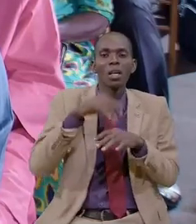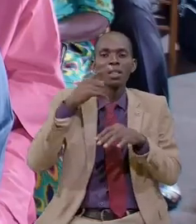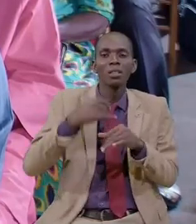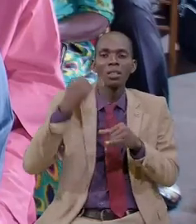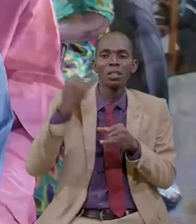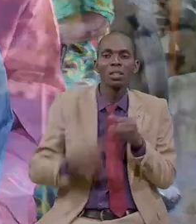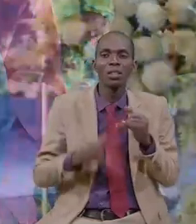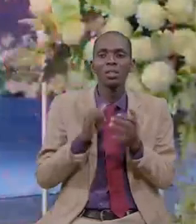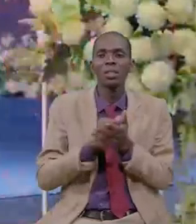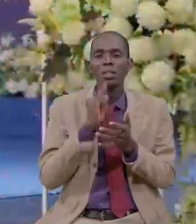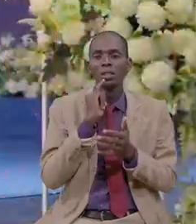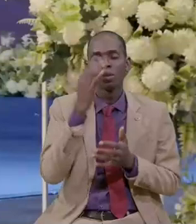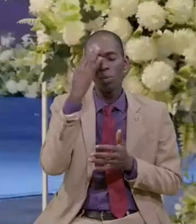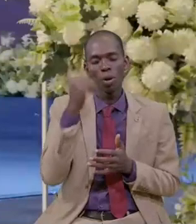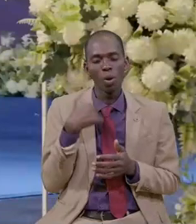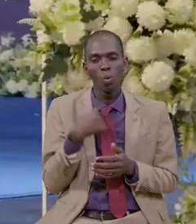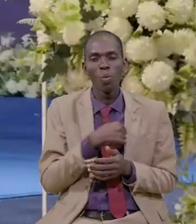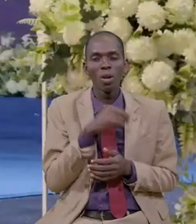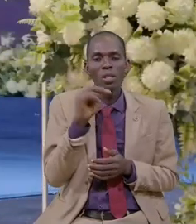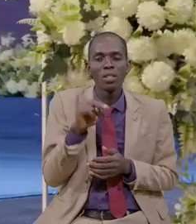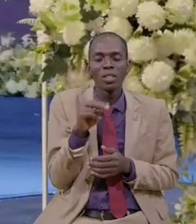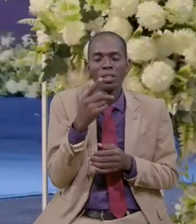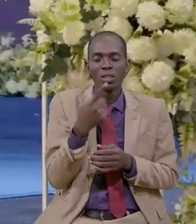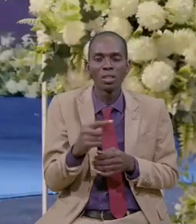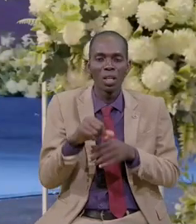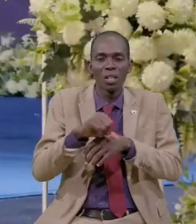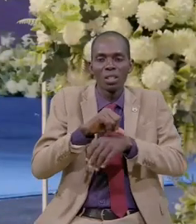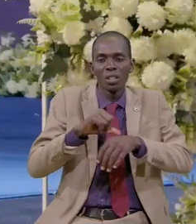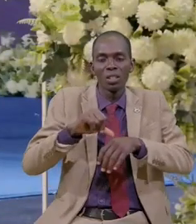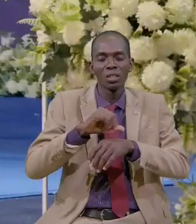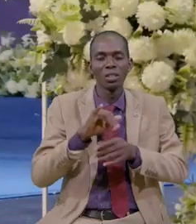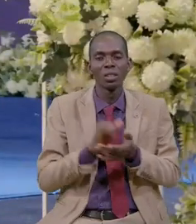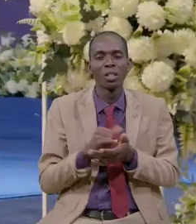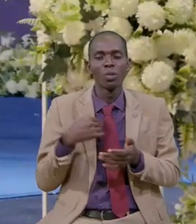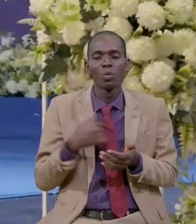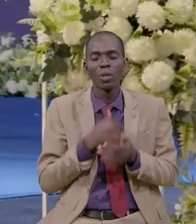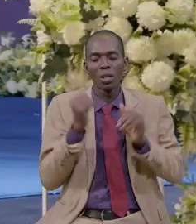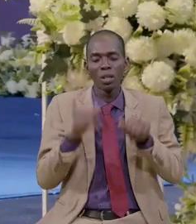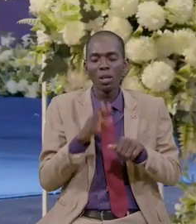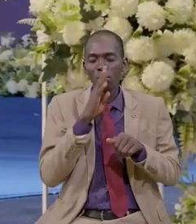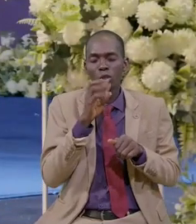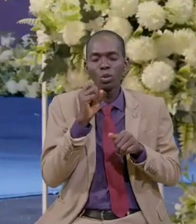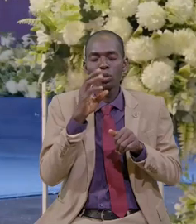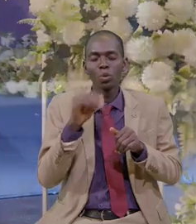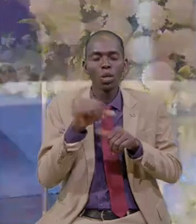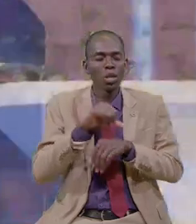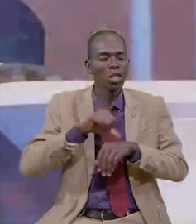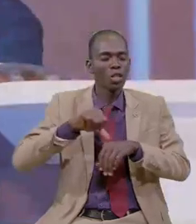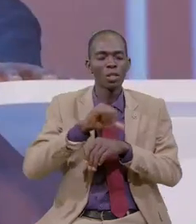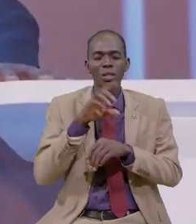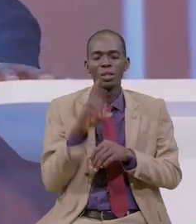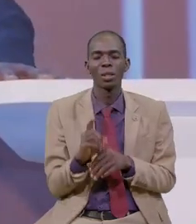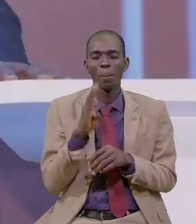C'est ce dont nous avons besoin. C'est pour ça que nous avons besoin de l'onction. Afin d'être oint par le Saint-Esprit.